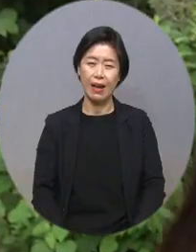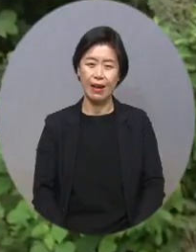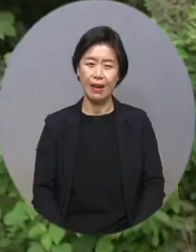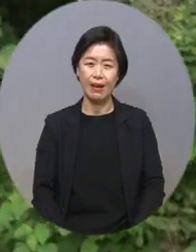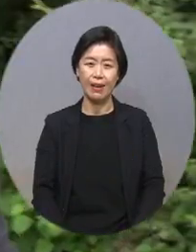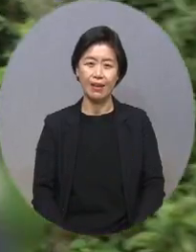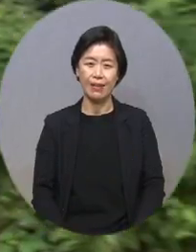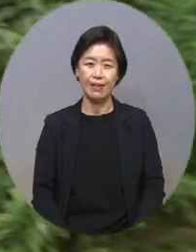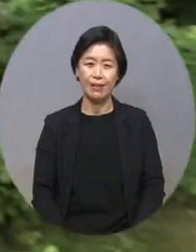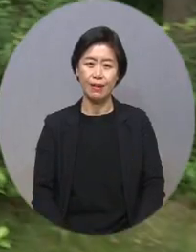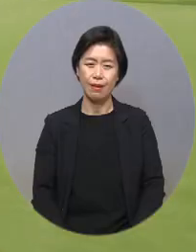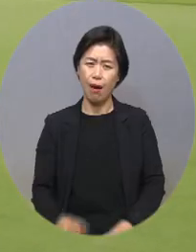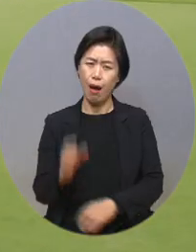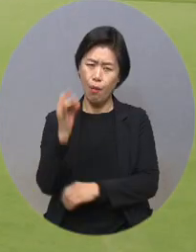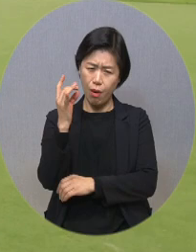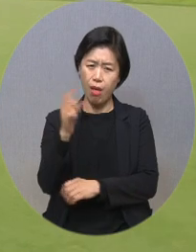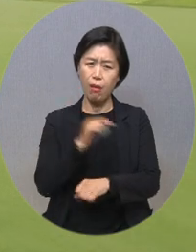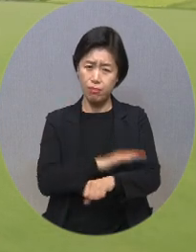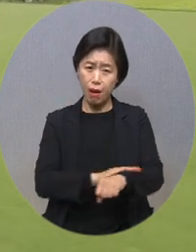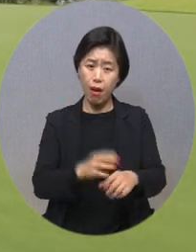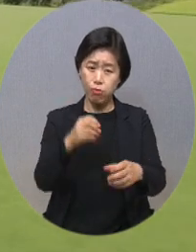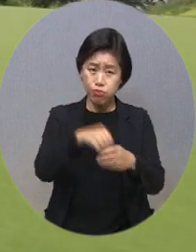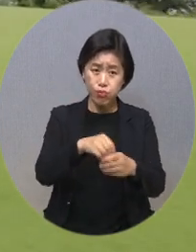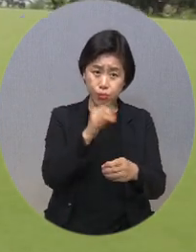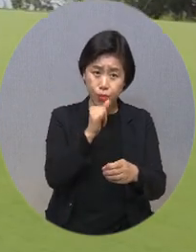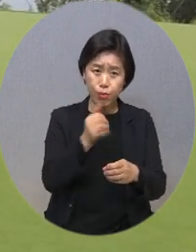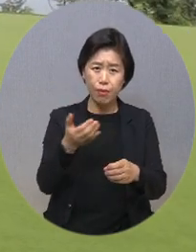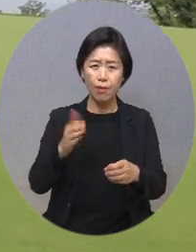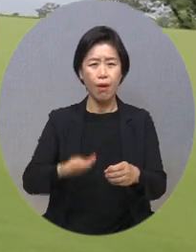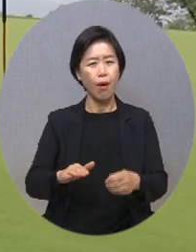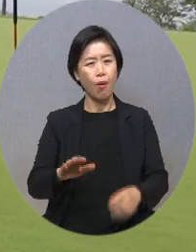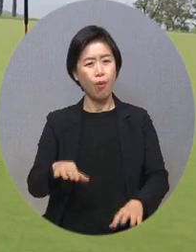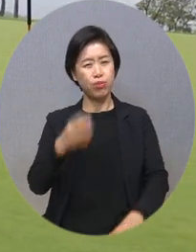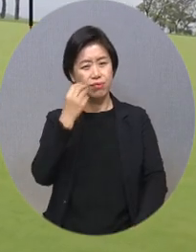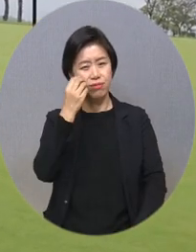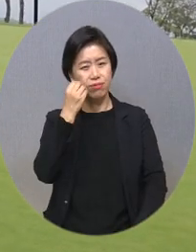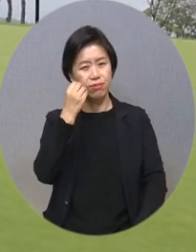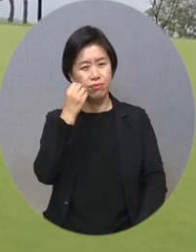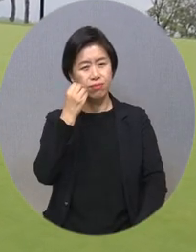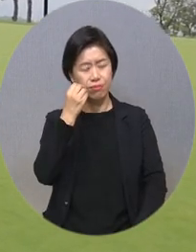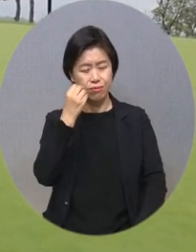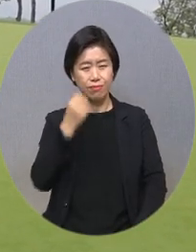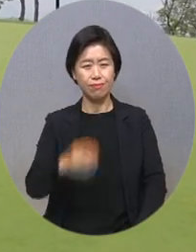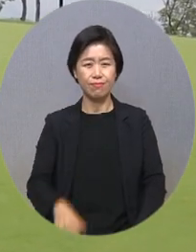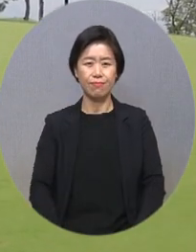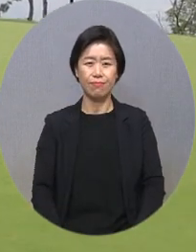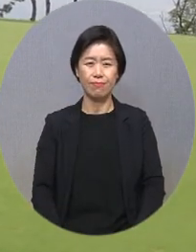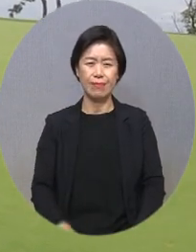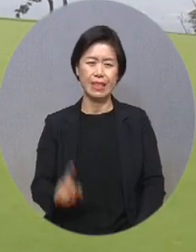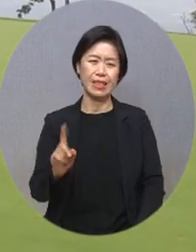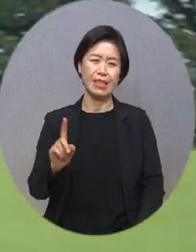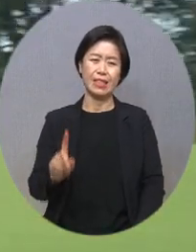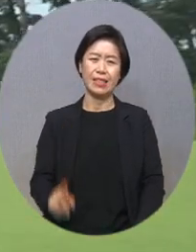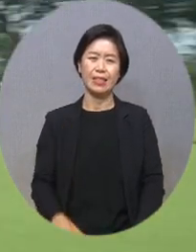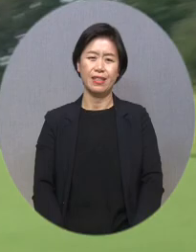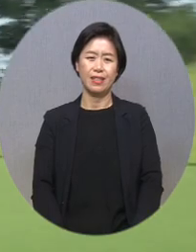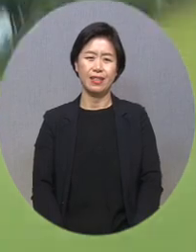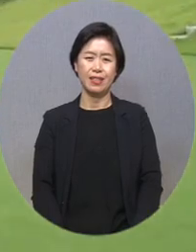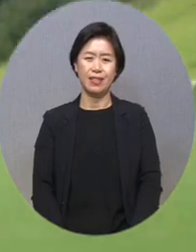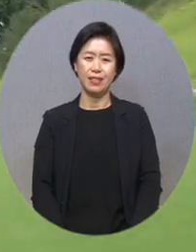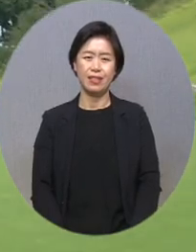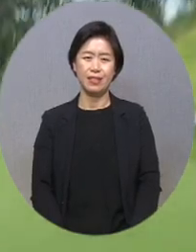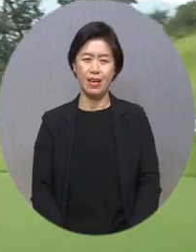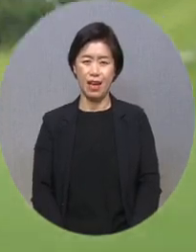와 늦는데 원래. 와 이거 원래 들어가는 건데. 그러니까. 모든 아마추어들이 다 지나고 나면 다 들어가는 거야. 비긴 거야. 이게 뭐야